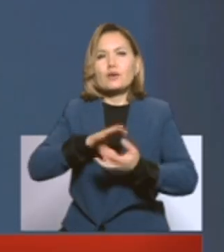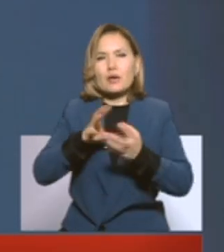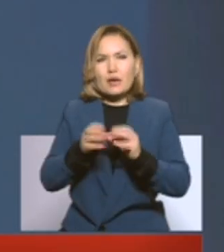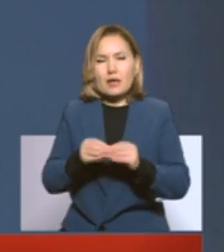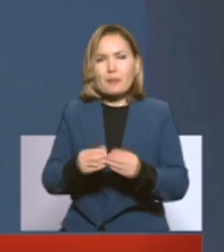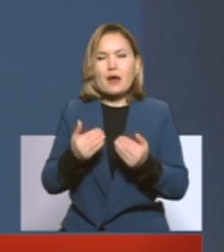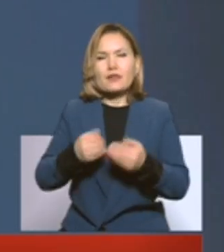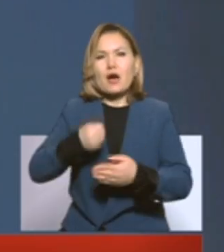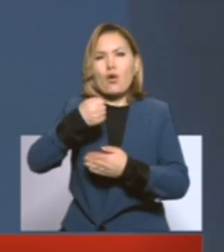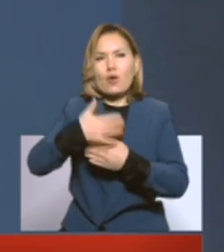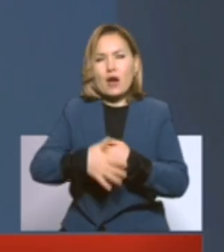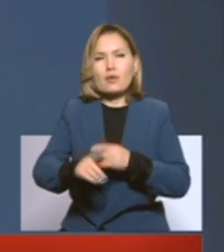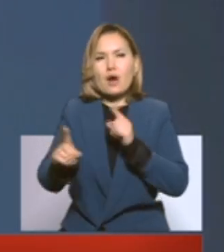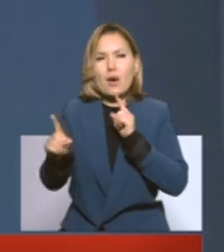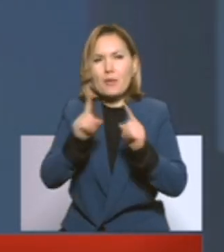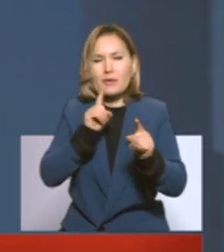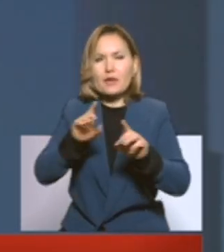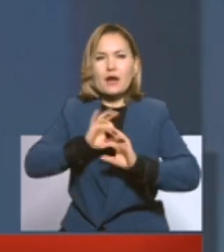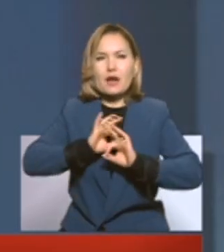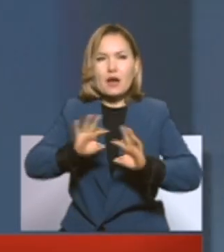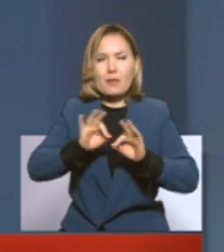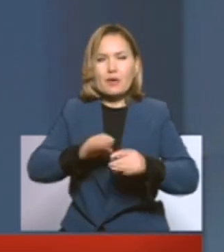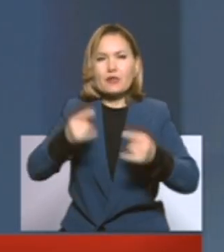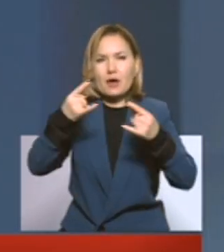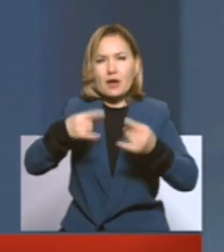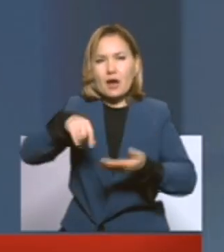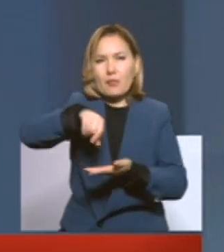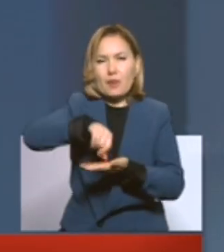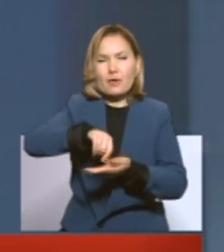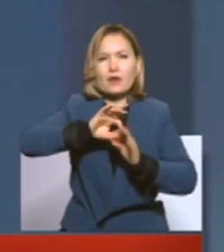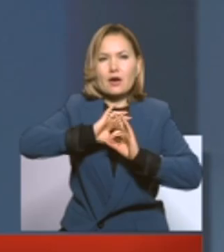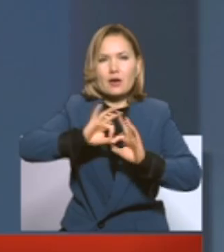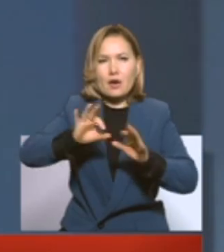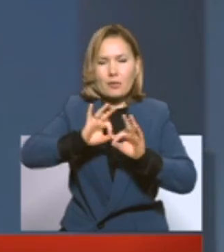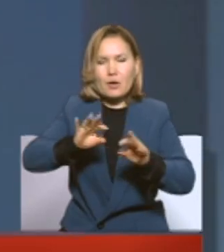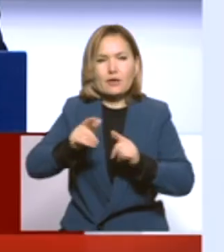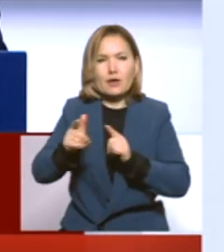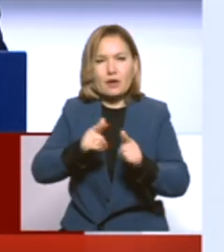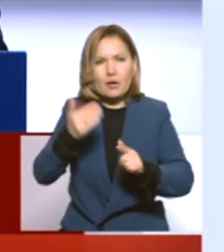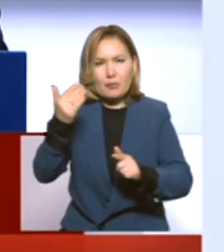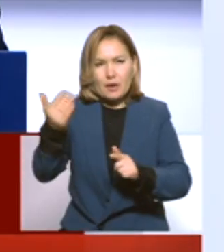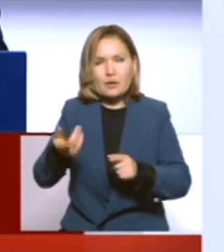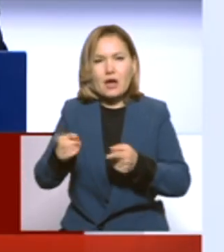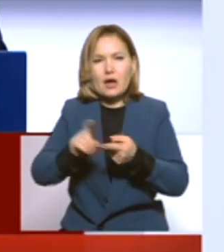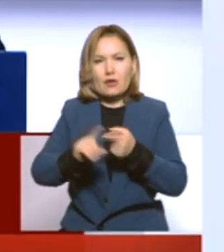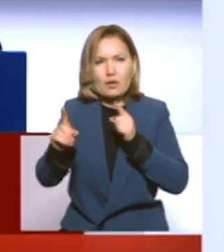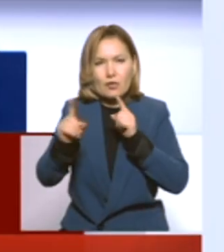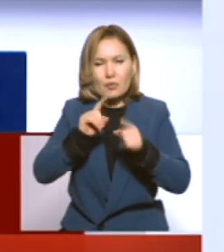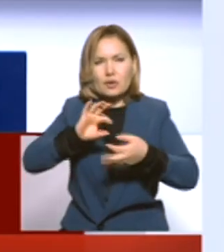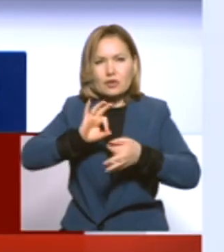Қымбат көрермен, орталық коммуникациялар қызметімен байланыс орнаған сияқты, тағы да қосылып көрейік.